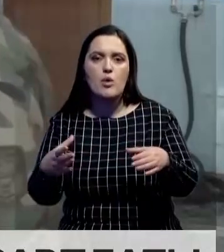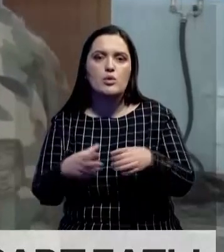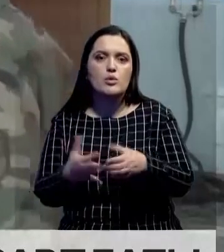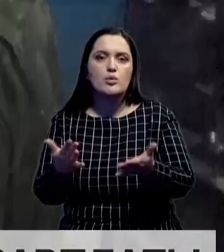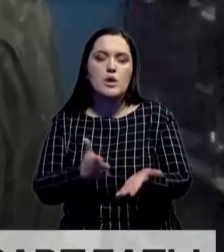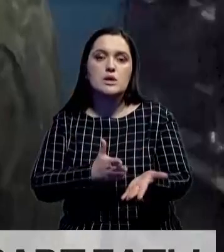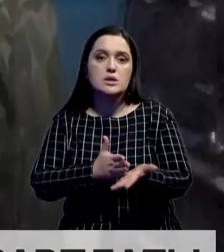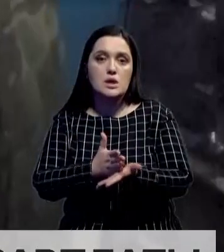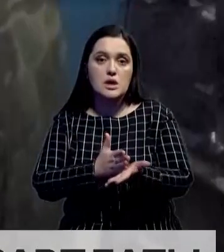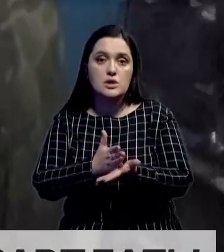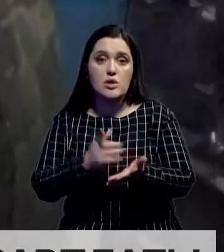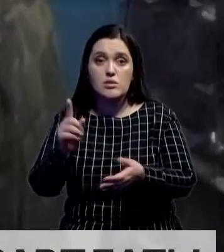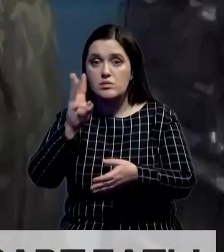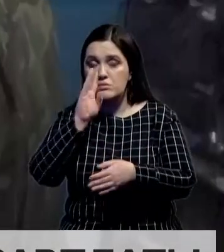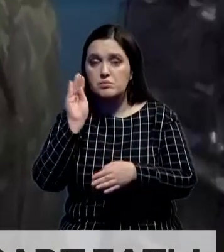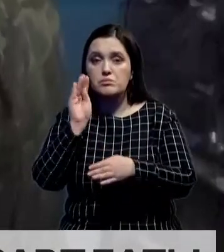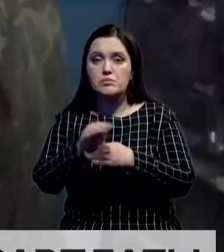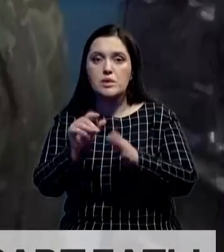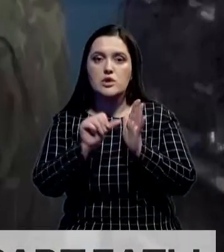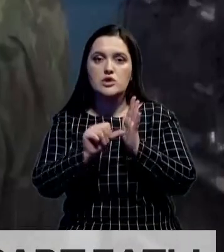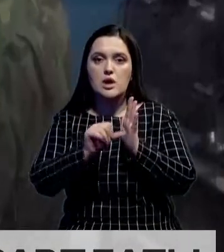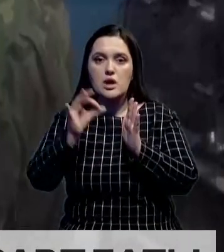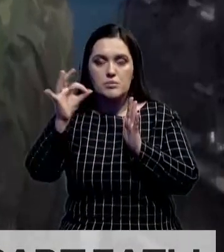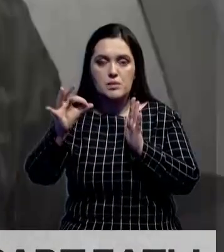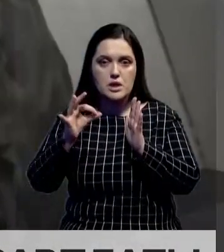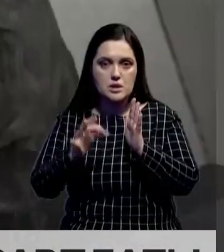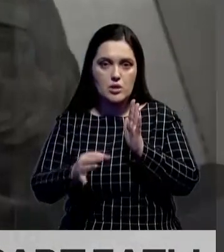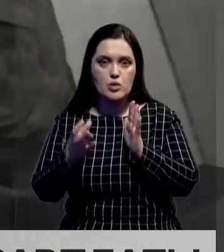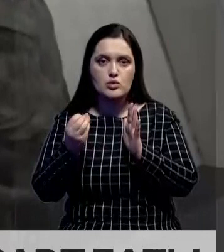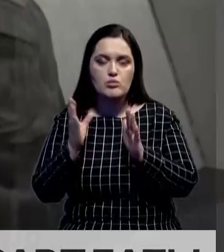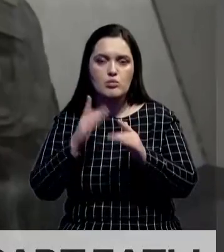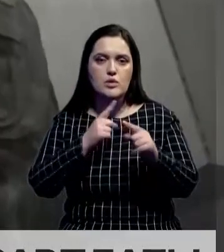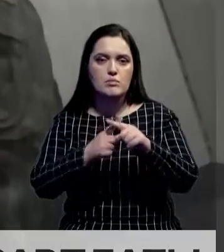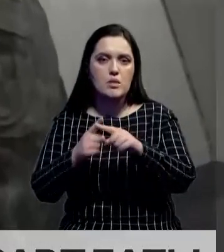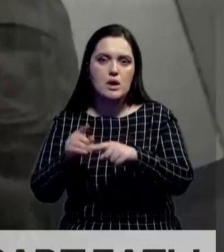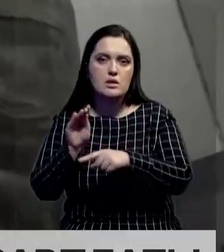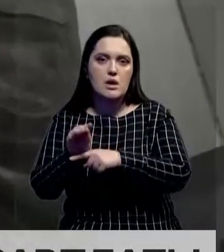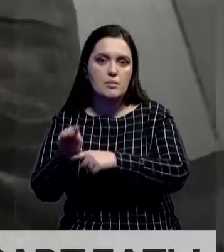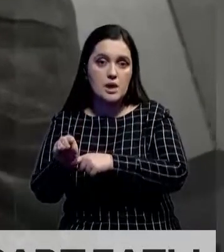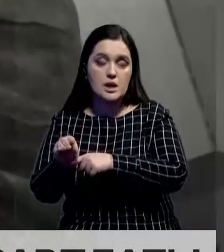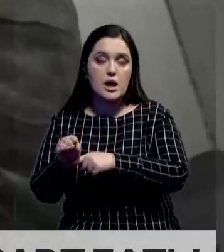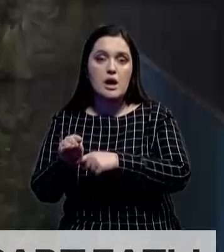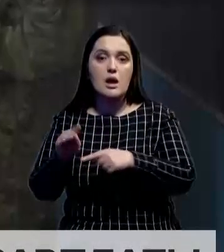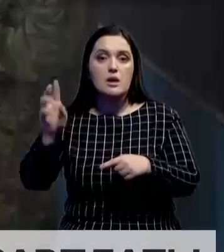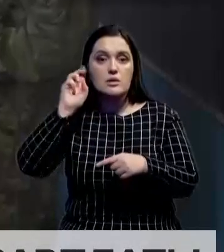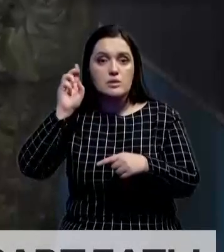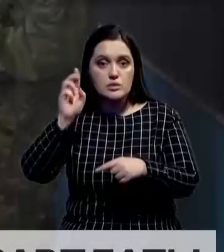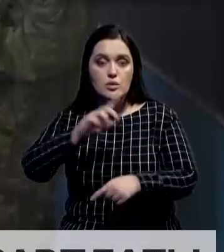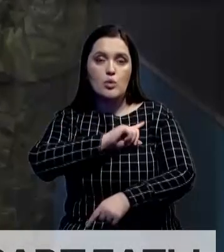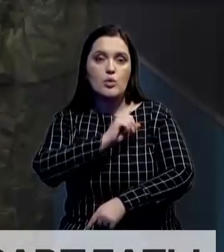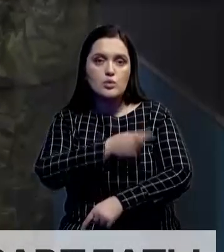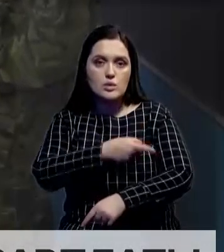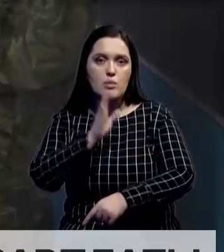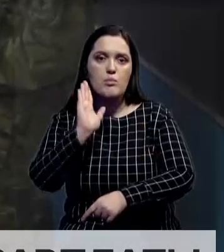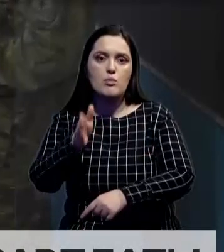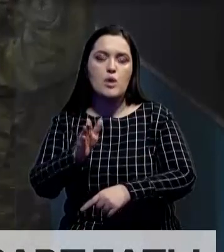в зависимости от категории и стажа. То есть оклад вырастет на 60%, и это не считая доплат. Кроме этого, с этого